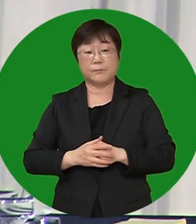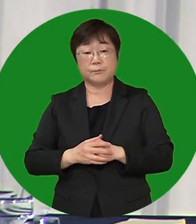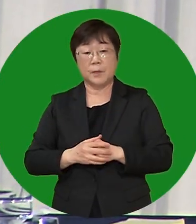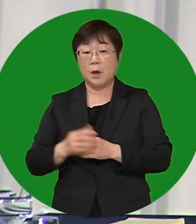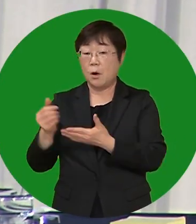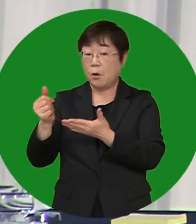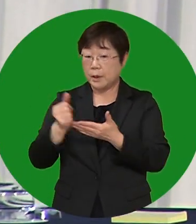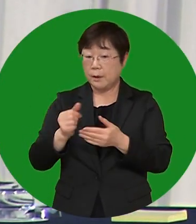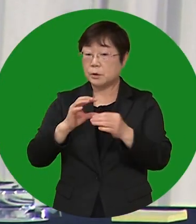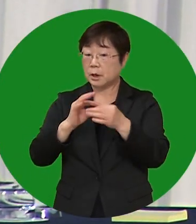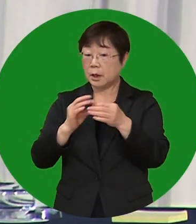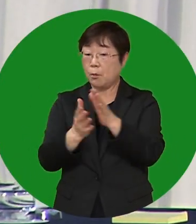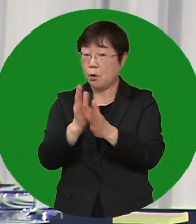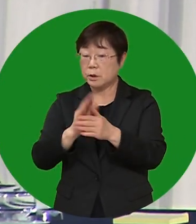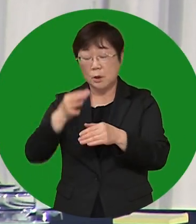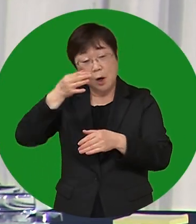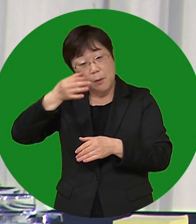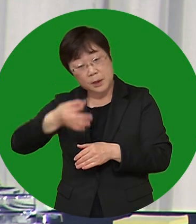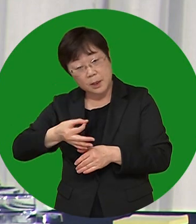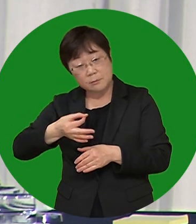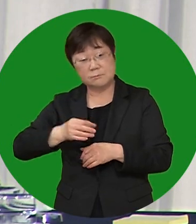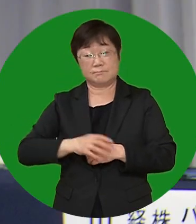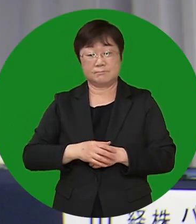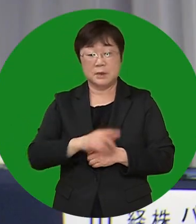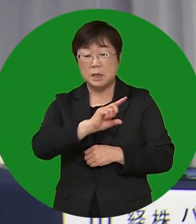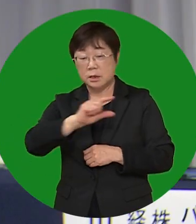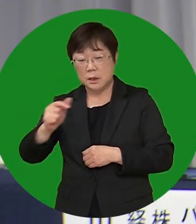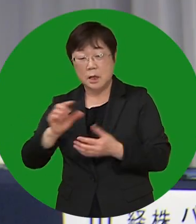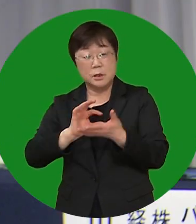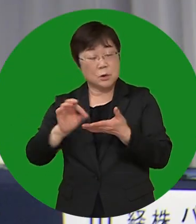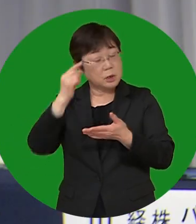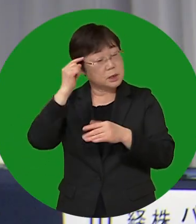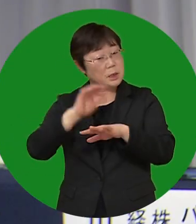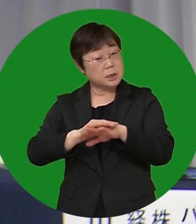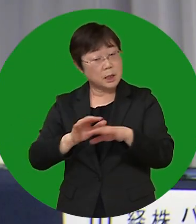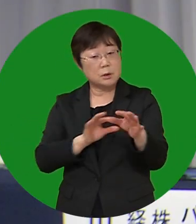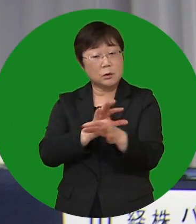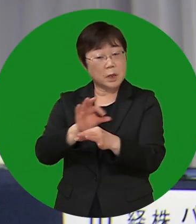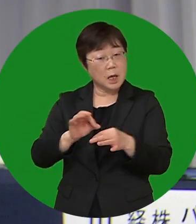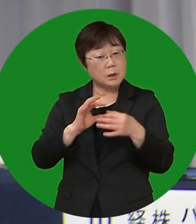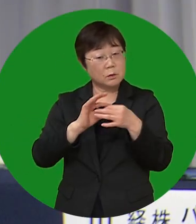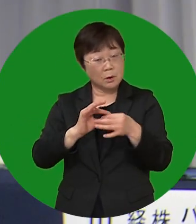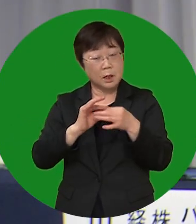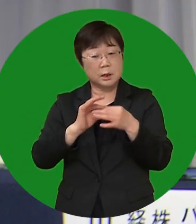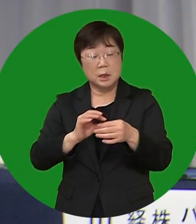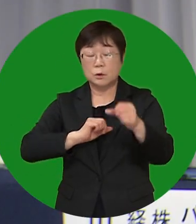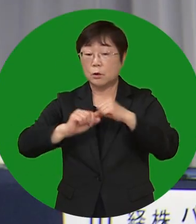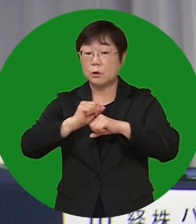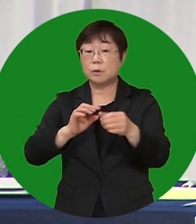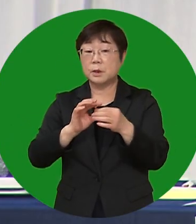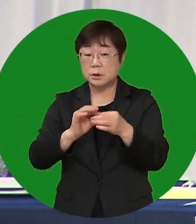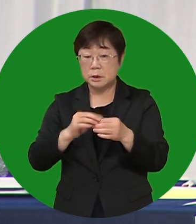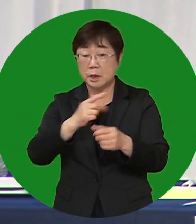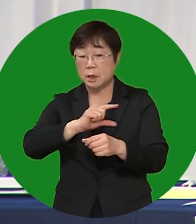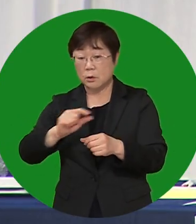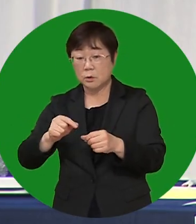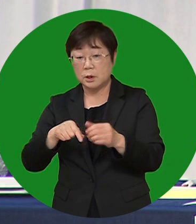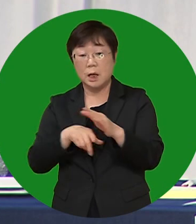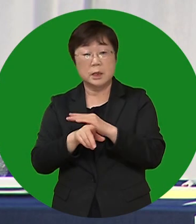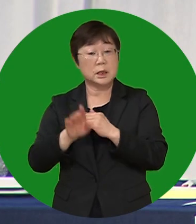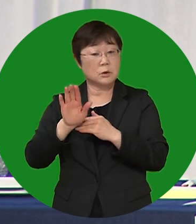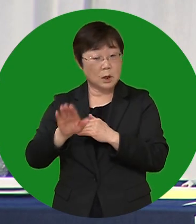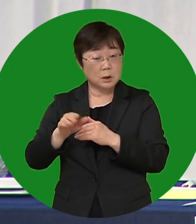アティ関係をもう1回い見直すとか旭紙工の経営環境の取組についてですねいろいろな有意義な